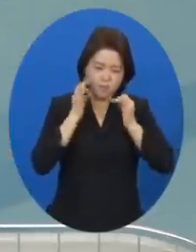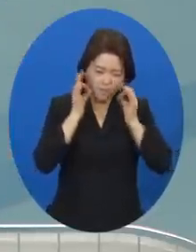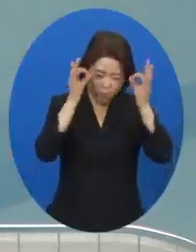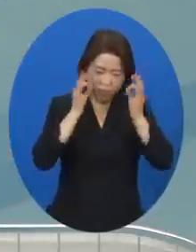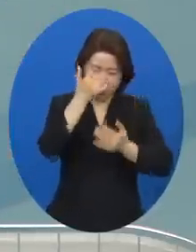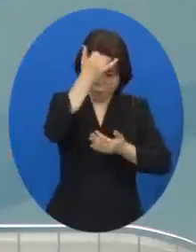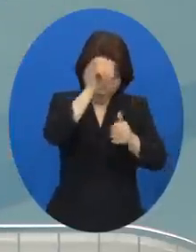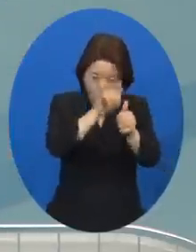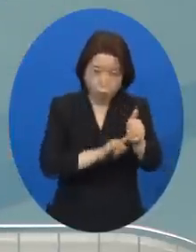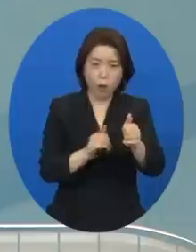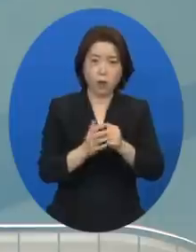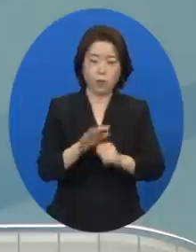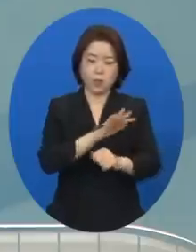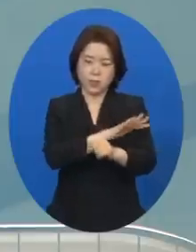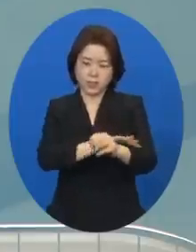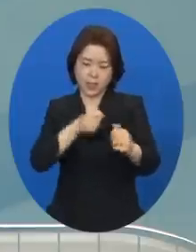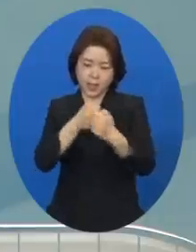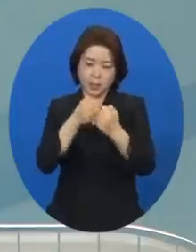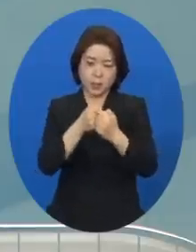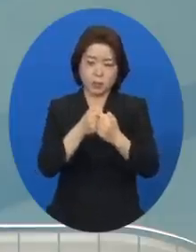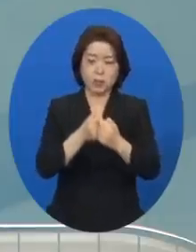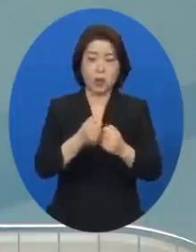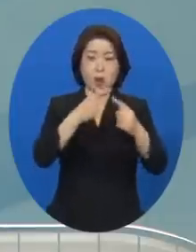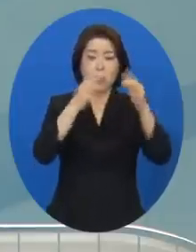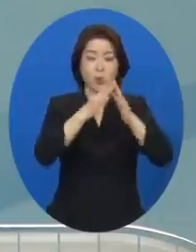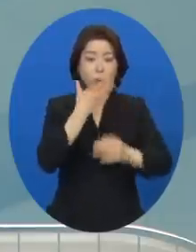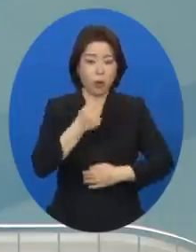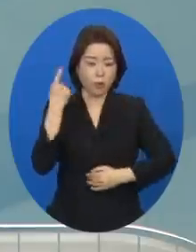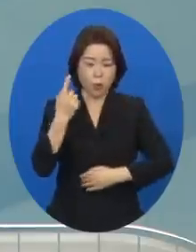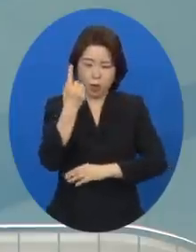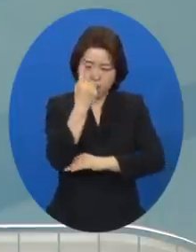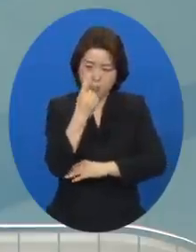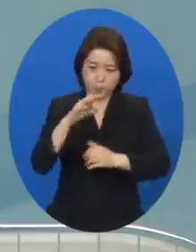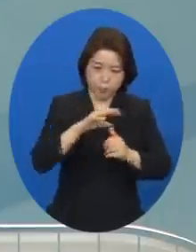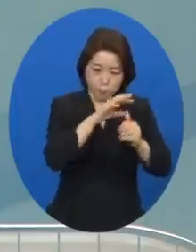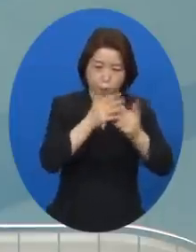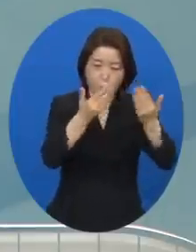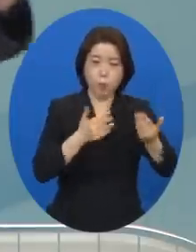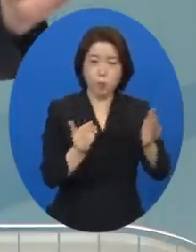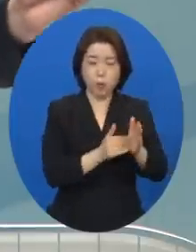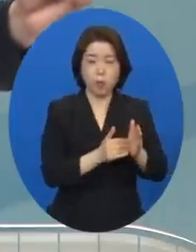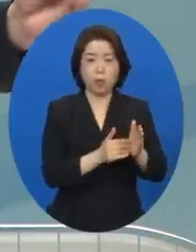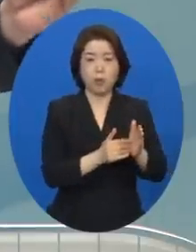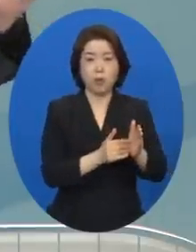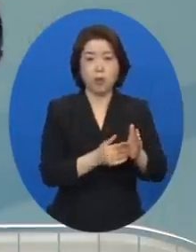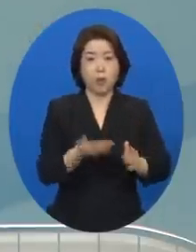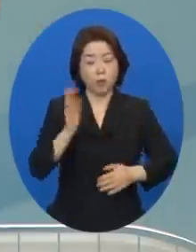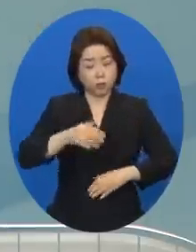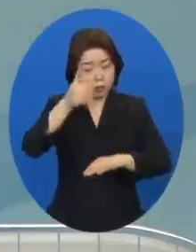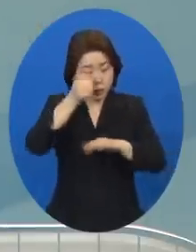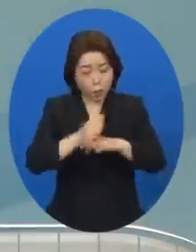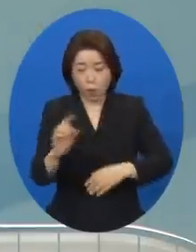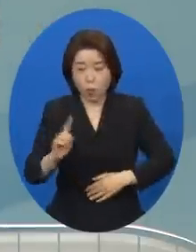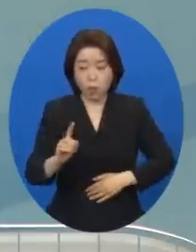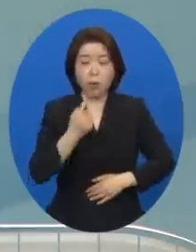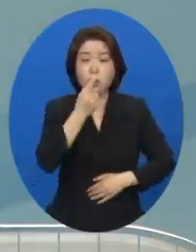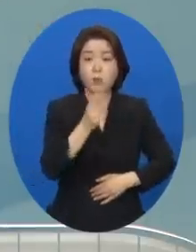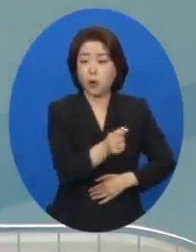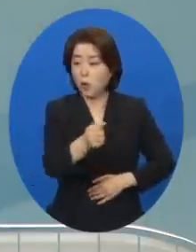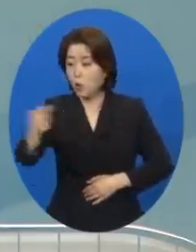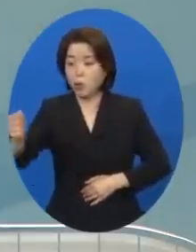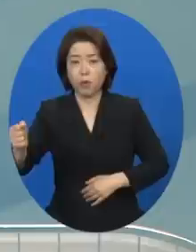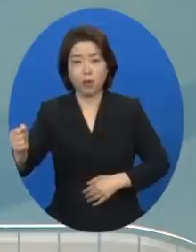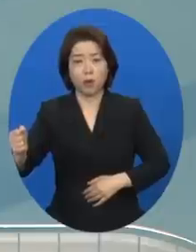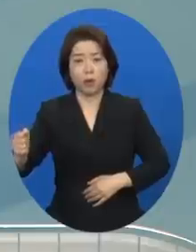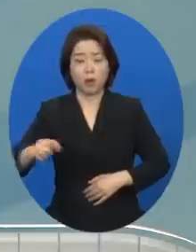또 잘 싸워서 교회를 복음을 지켜 냈는데 아 촛대를 옮긴 앤 이런 무서운 징계를